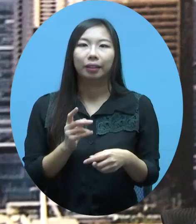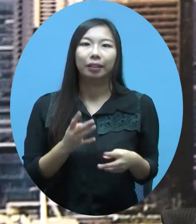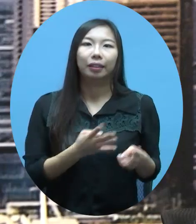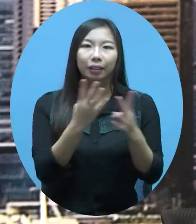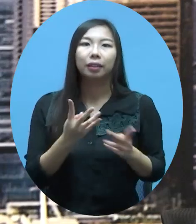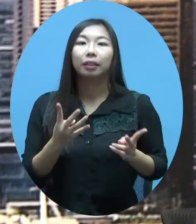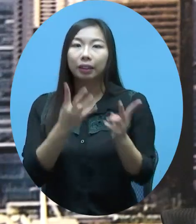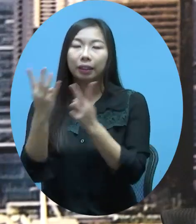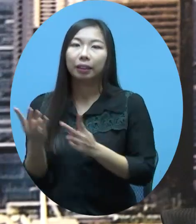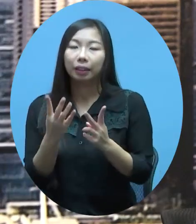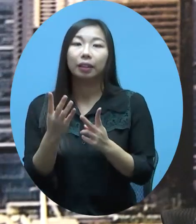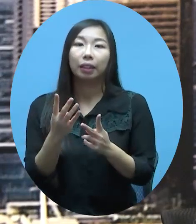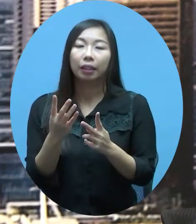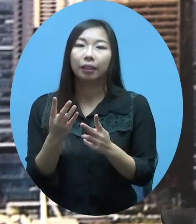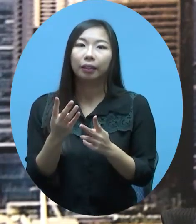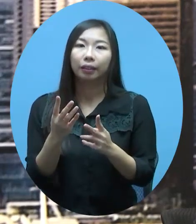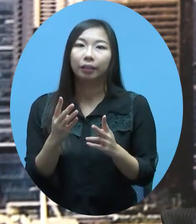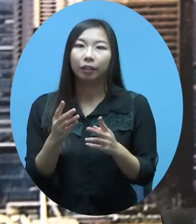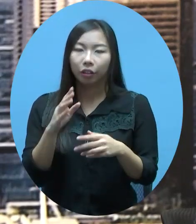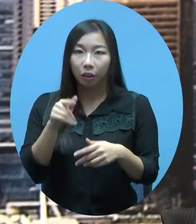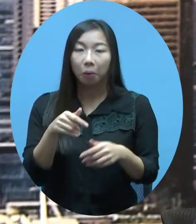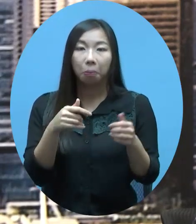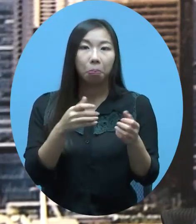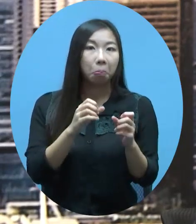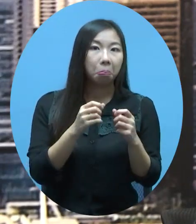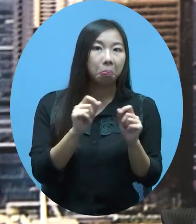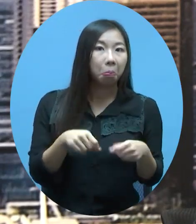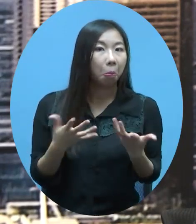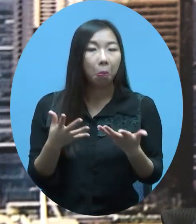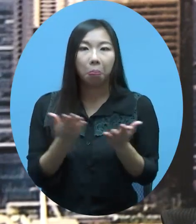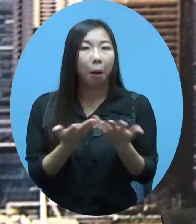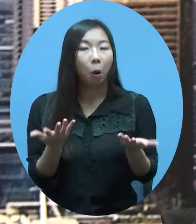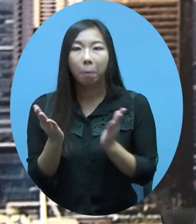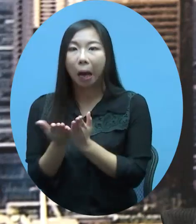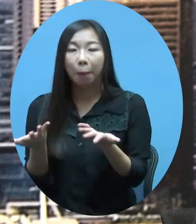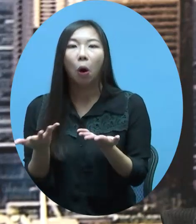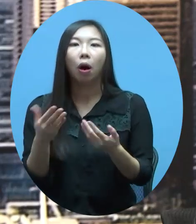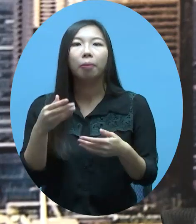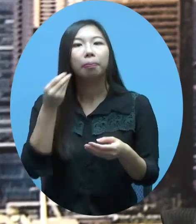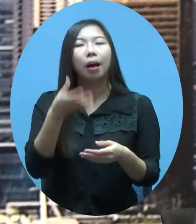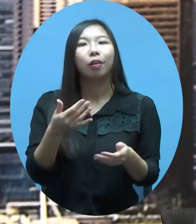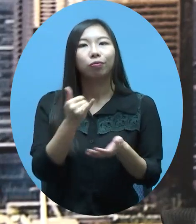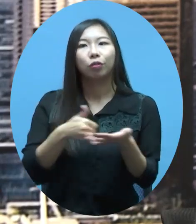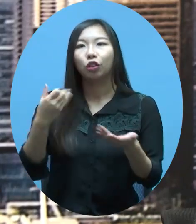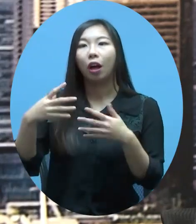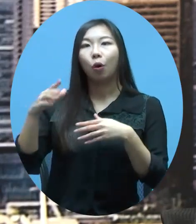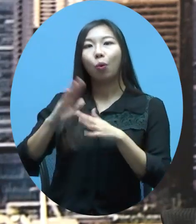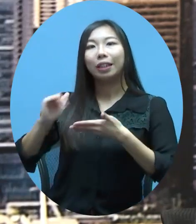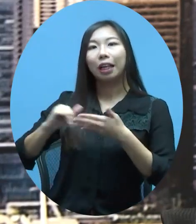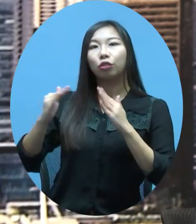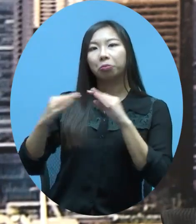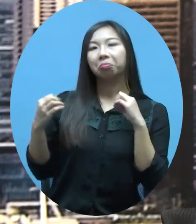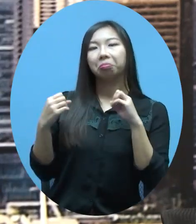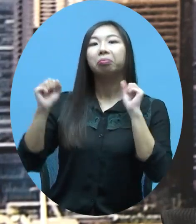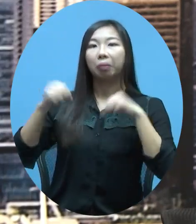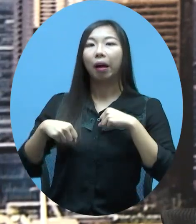隔24小時，我哋先至放心俾佢出院。咁另外咧就係我哋同即係衛生署都有協調。咁至於你話即係出院